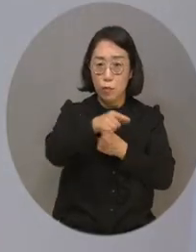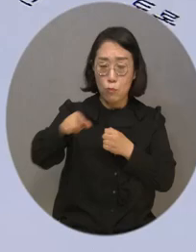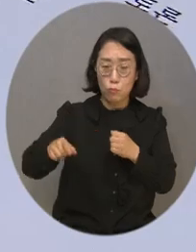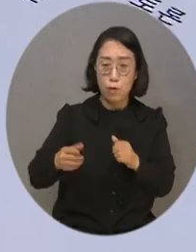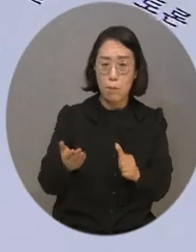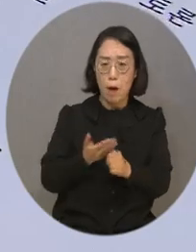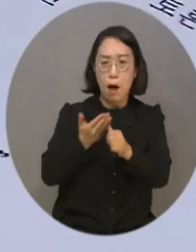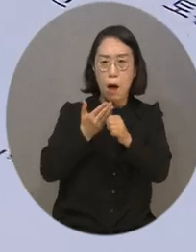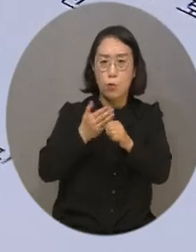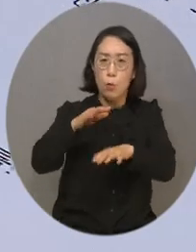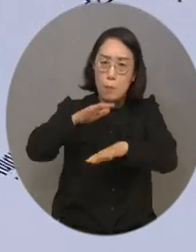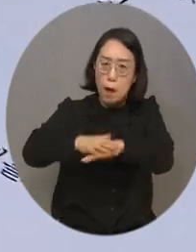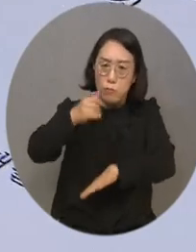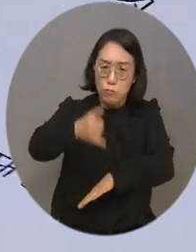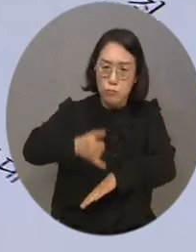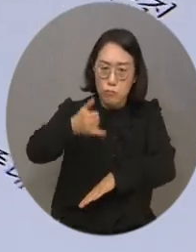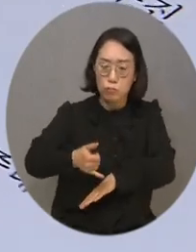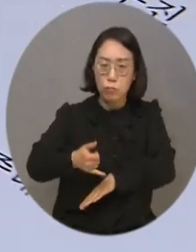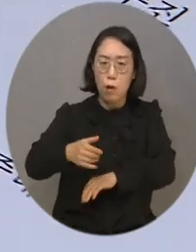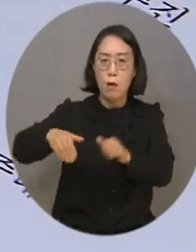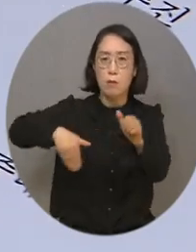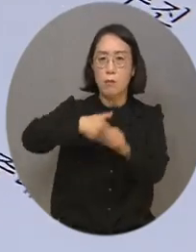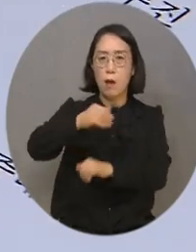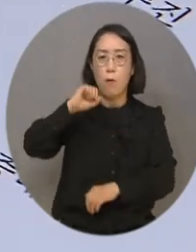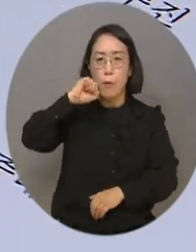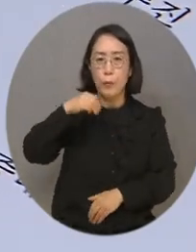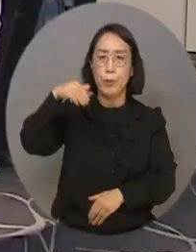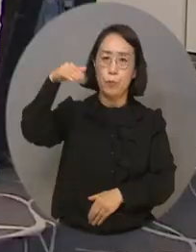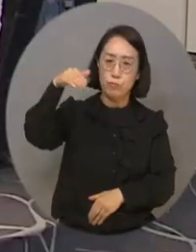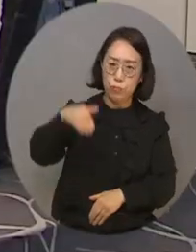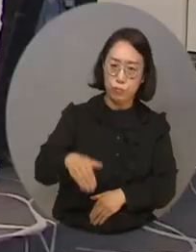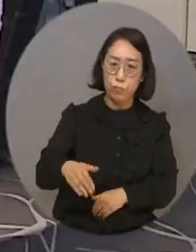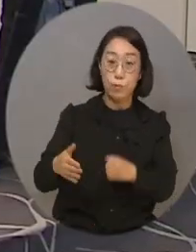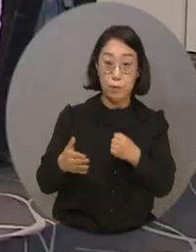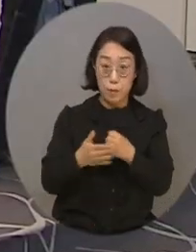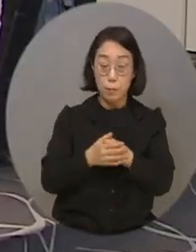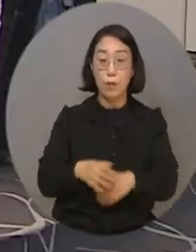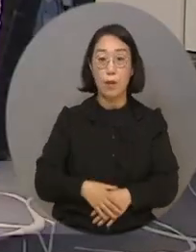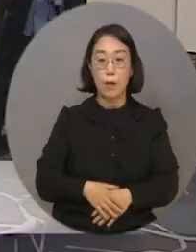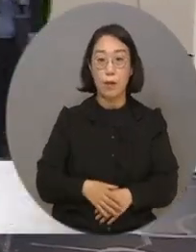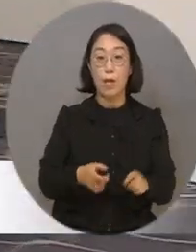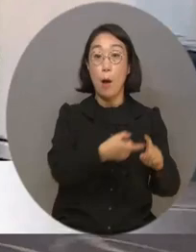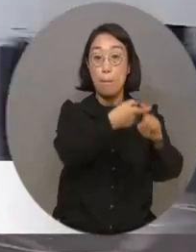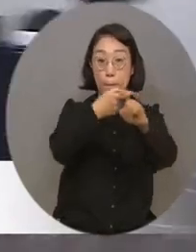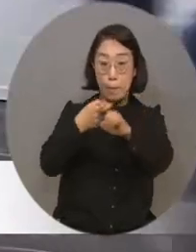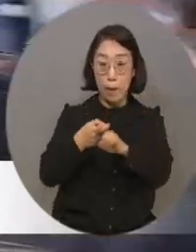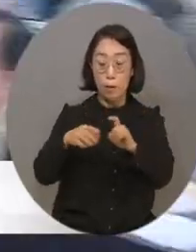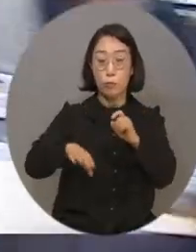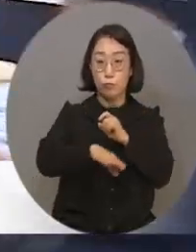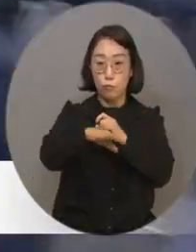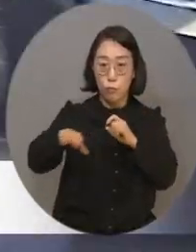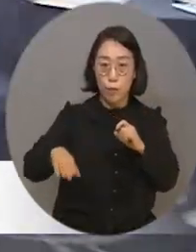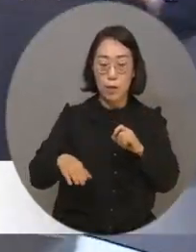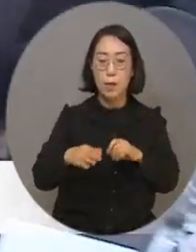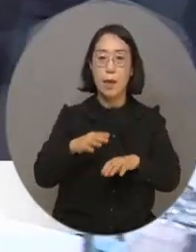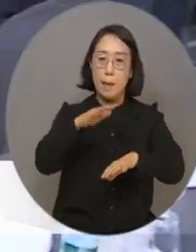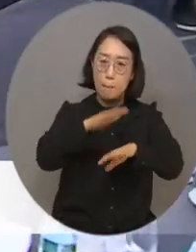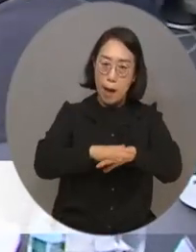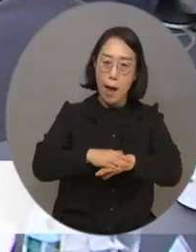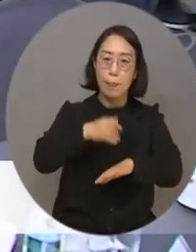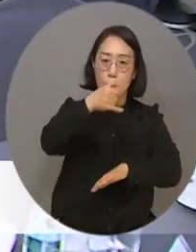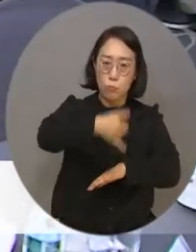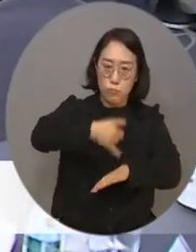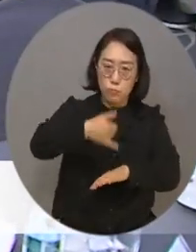위축되고 식량 안보의 위험 수위가 높아진 상황. 지난 1일 농소연은 우리 농축산물 소비의 지속적